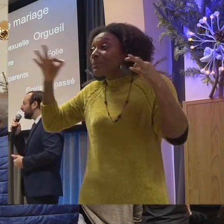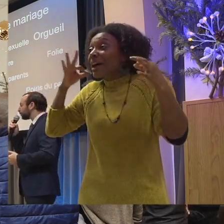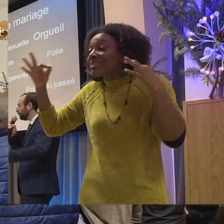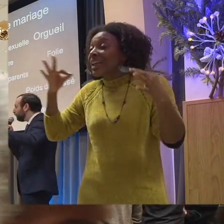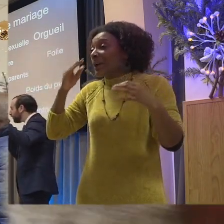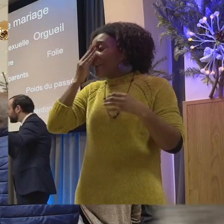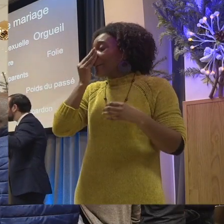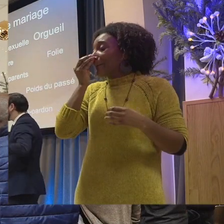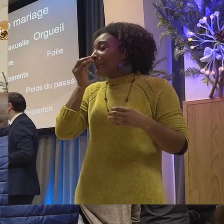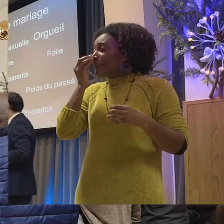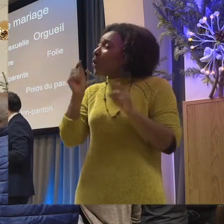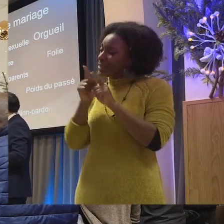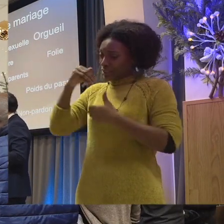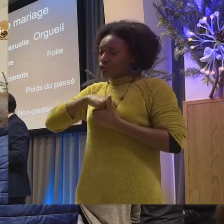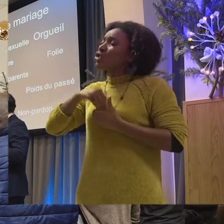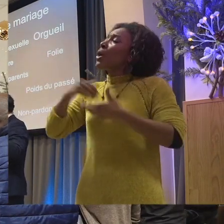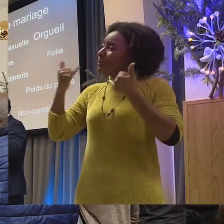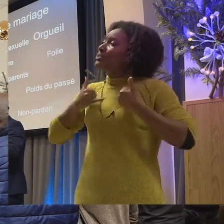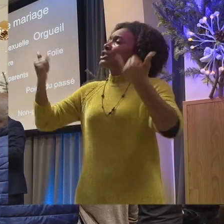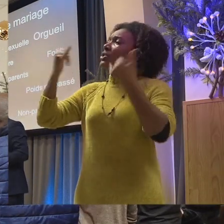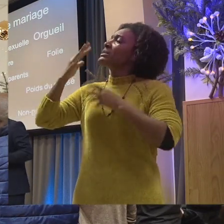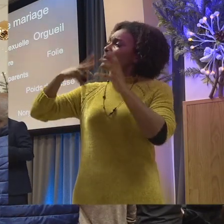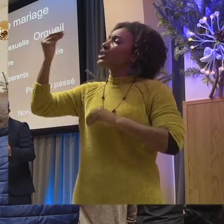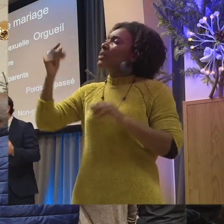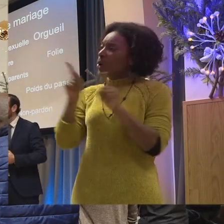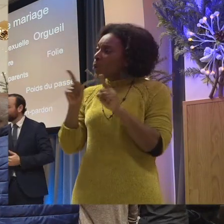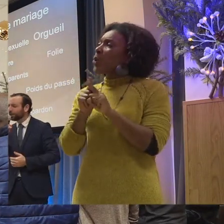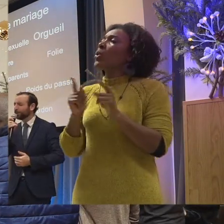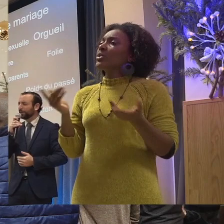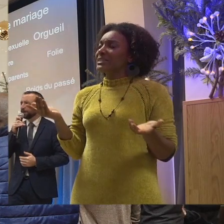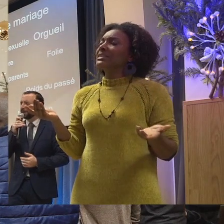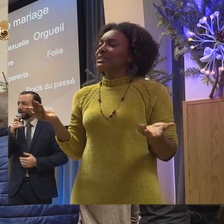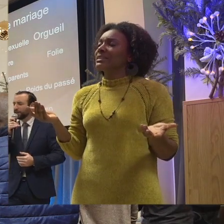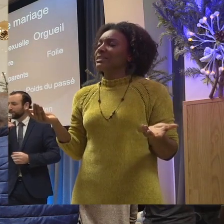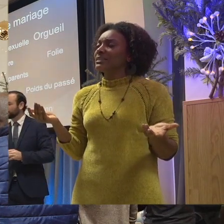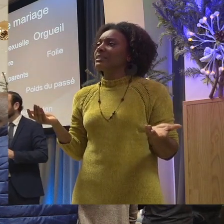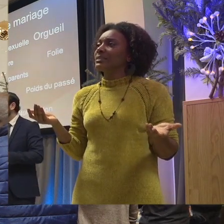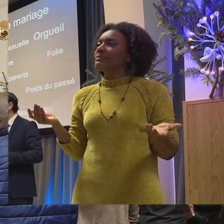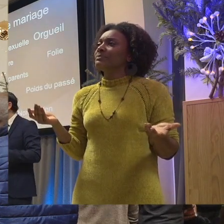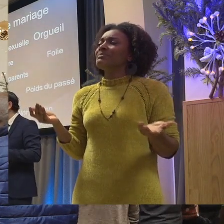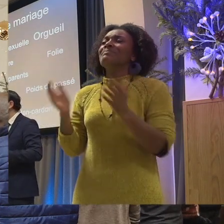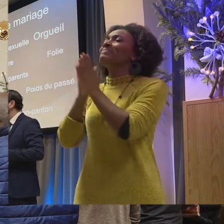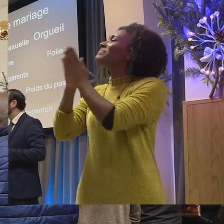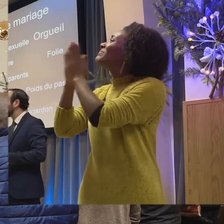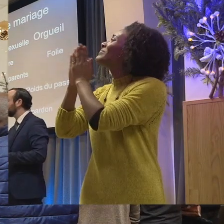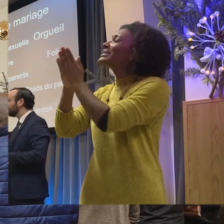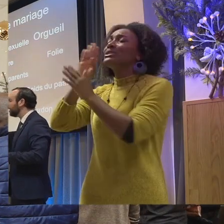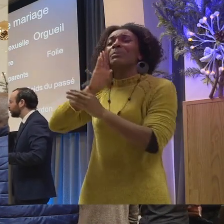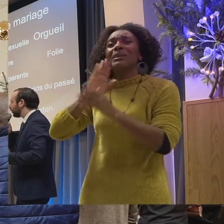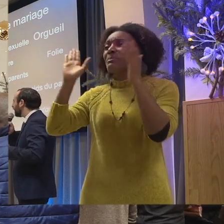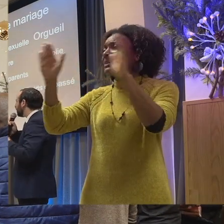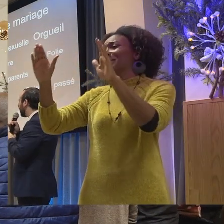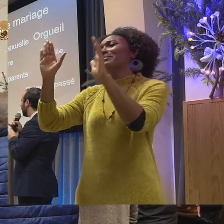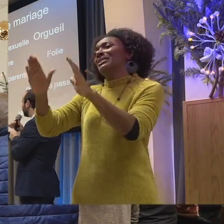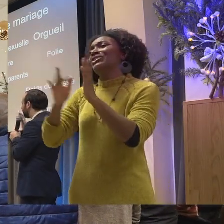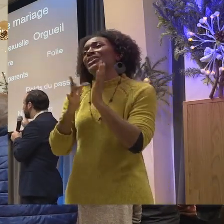aussi sont une puissance spirituelle dans ta vie, Seigneur, pour ce monde, alléluia. Seigneur, je t'en supplie, bénis-les, Jésus. Je te